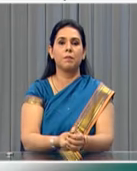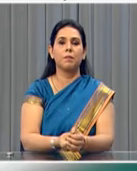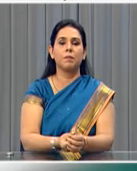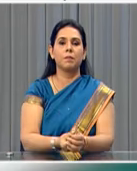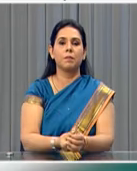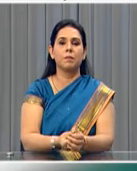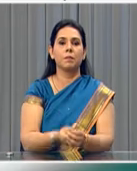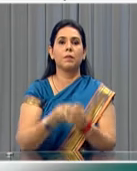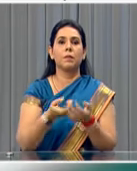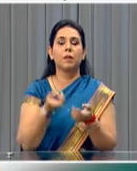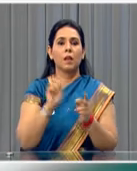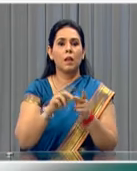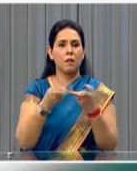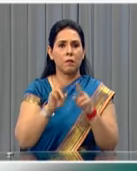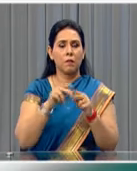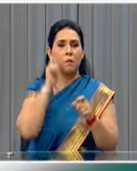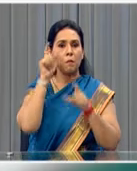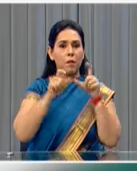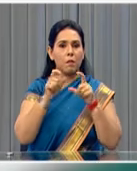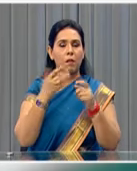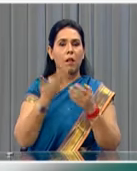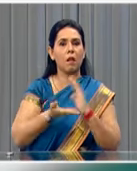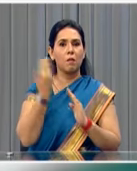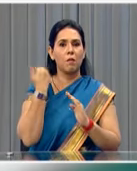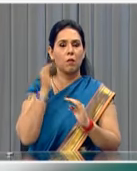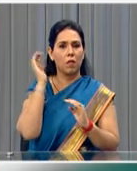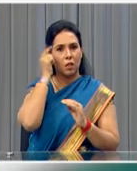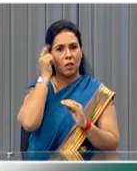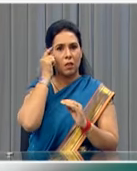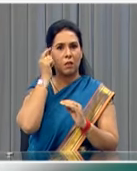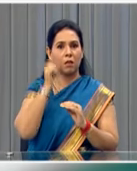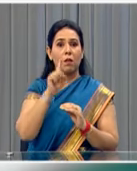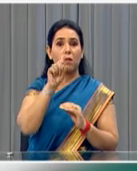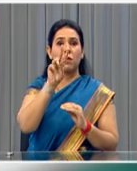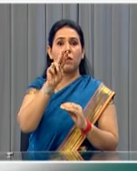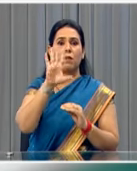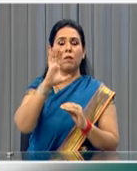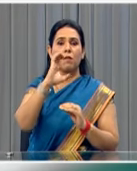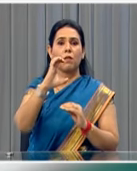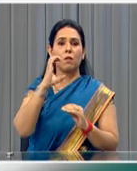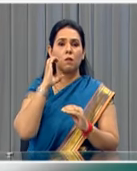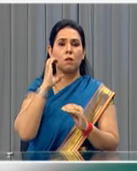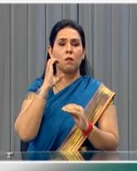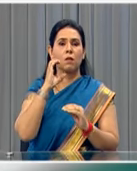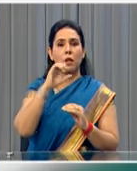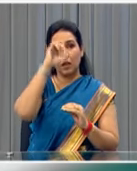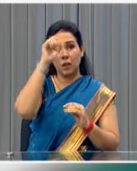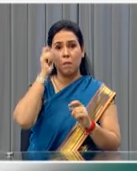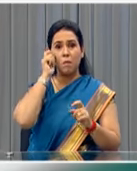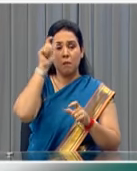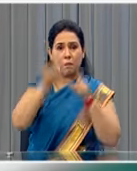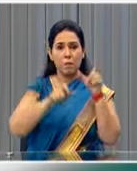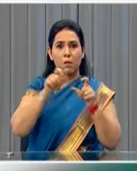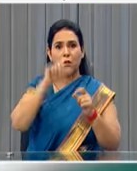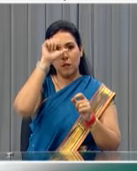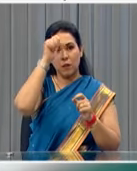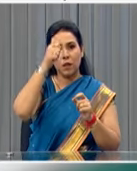क्या कभी दुनिया ने सोचा है कि 125 करोड़ देशवासियों की एक टीम